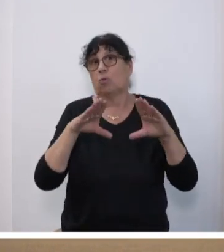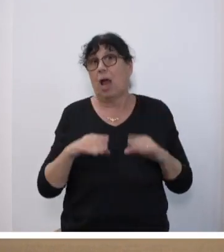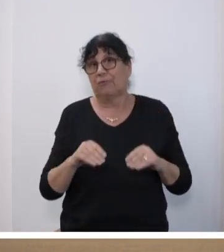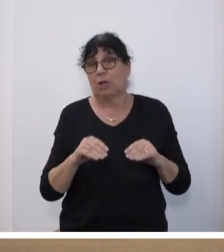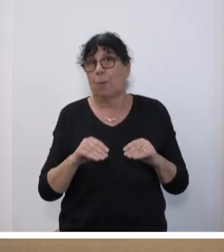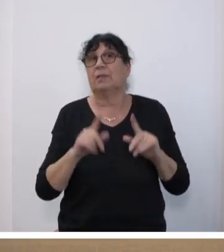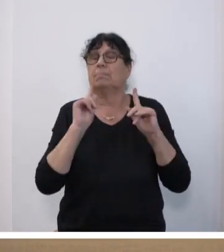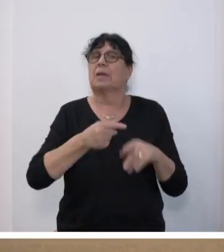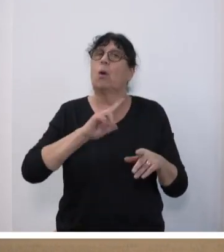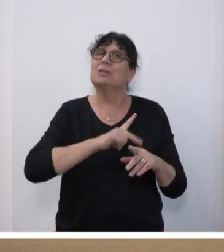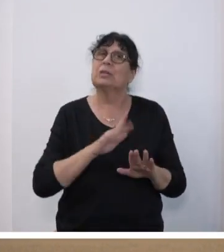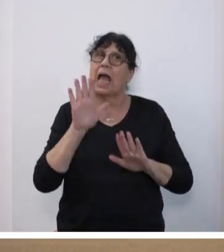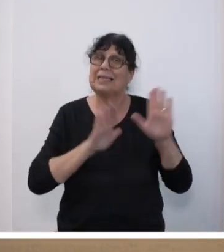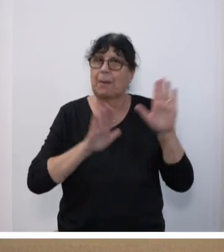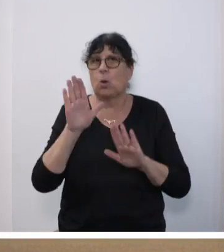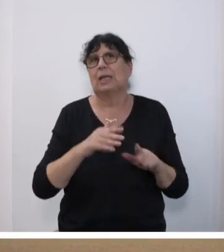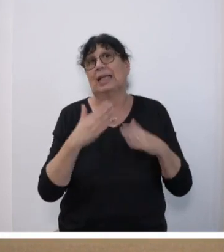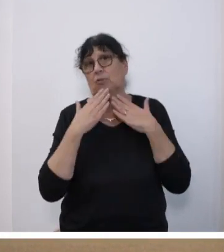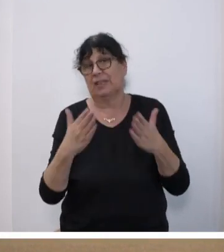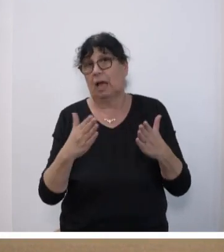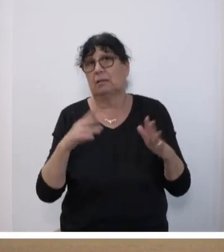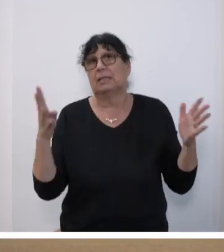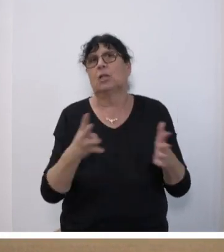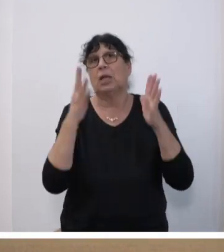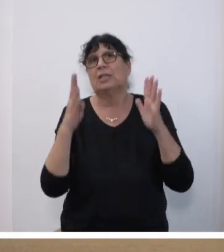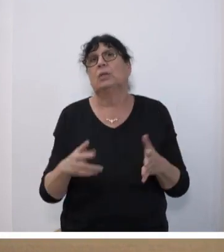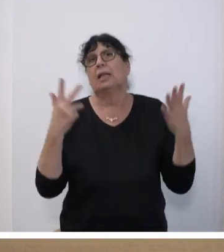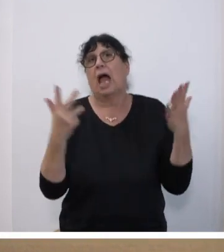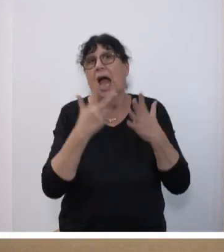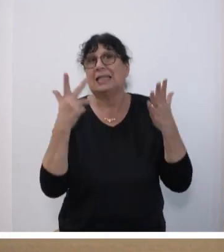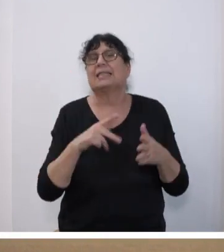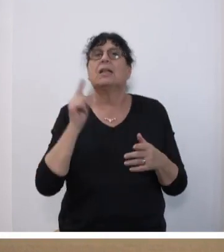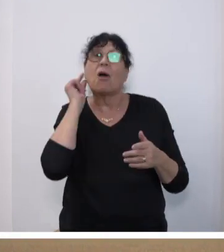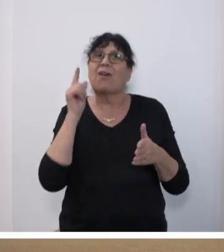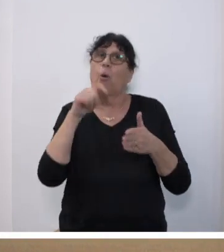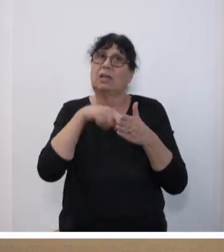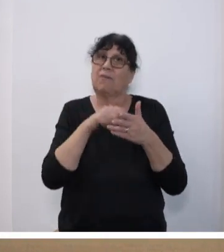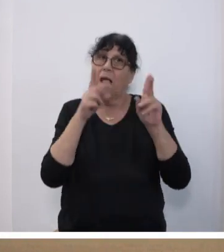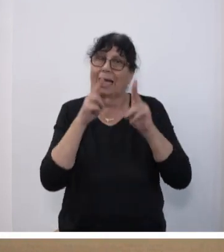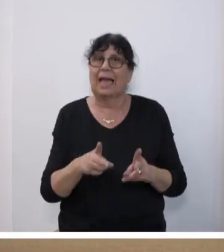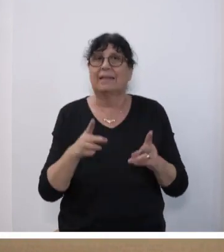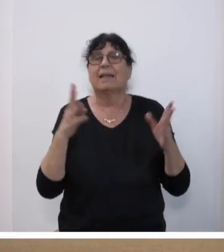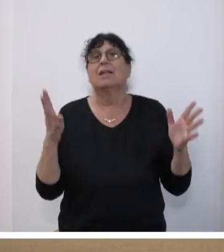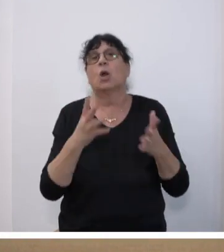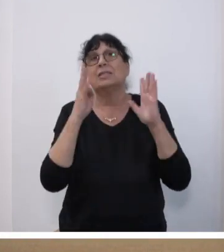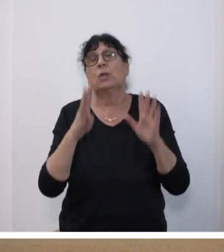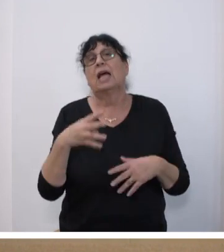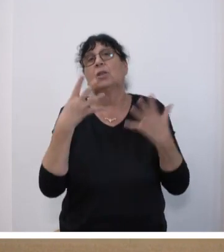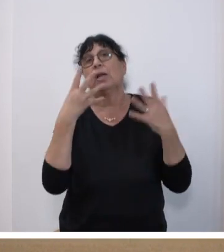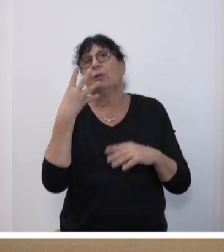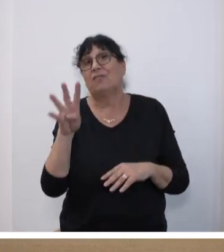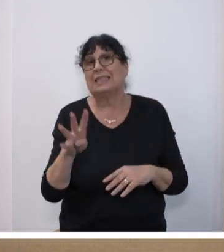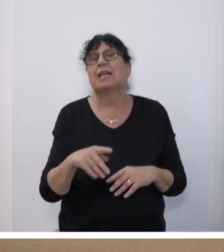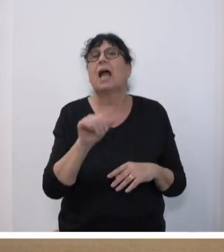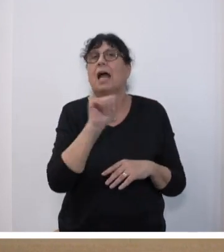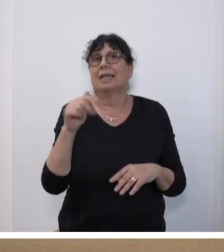auch der Sozialdemokratie zu verdanken. 1918 das Frauenwahlrecht, 1949 Artikel 3. Dafür sind